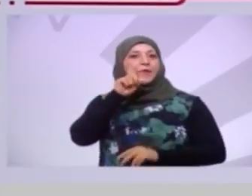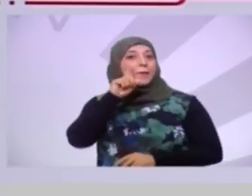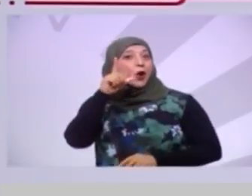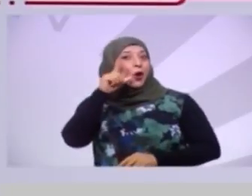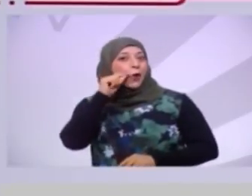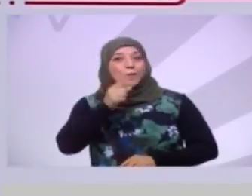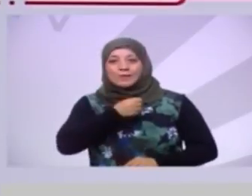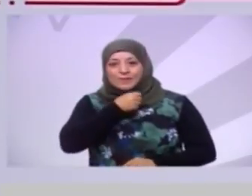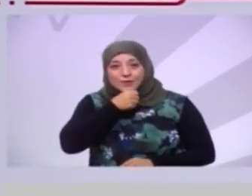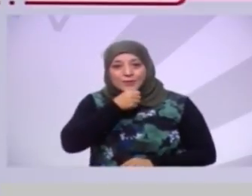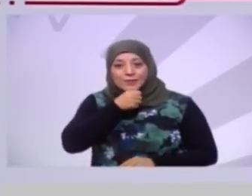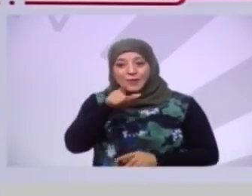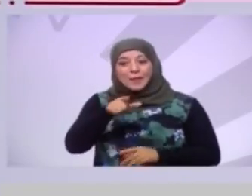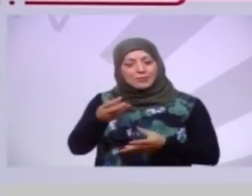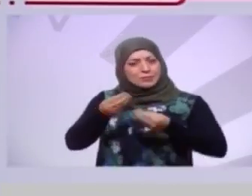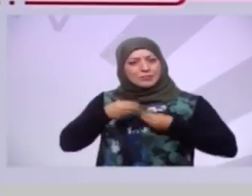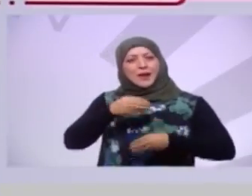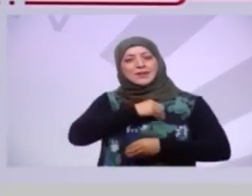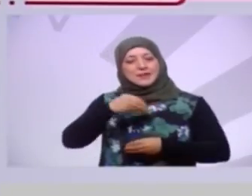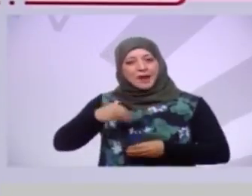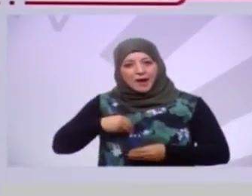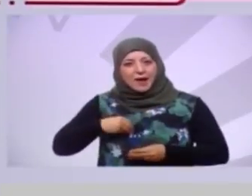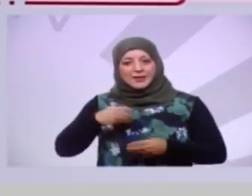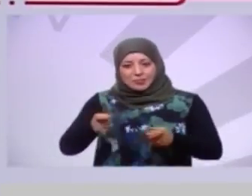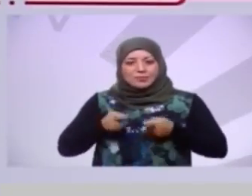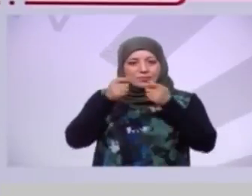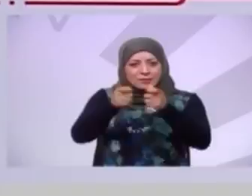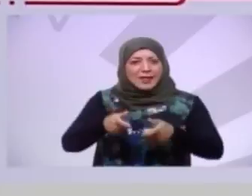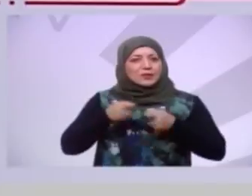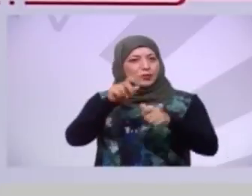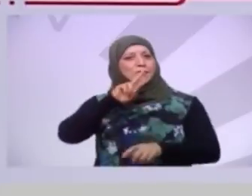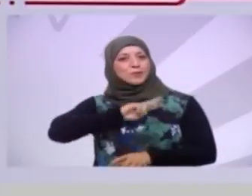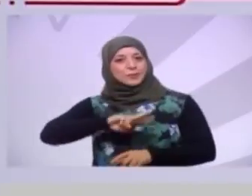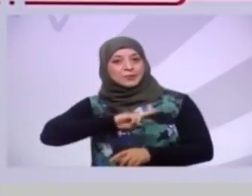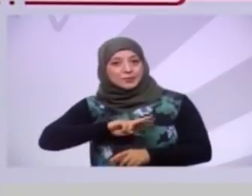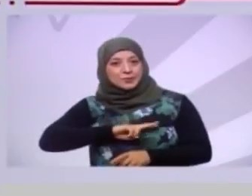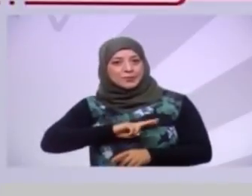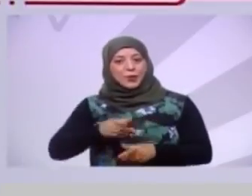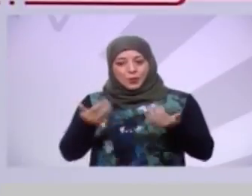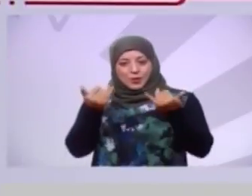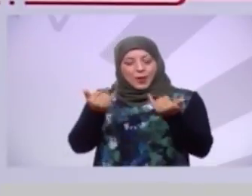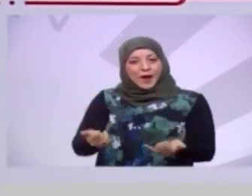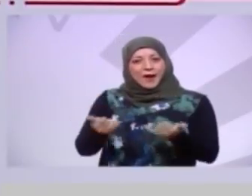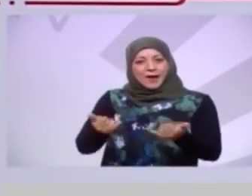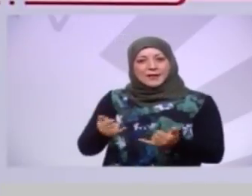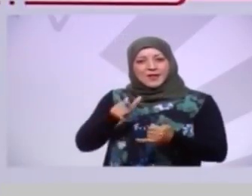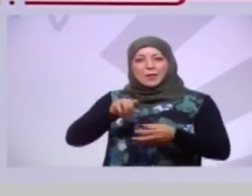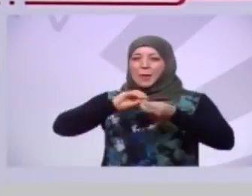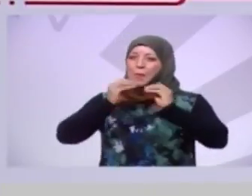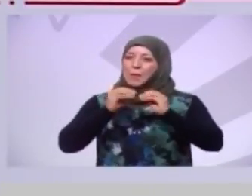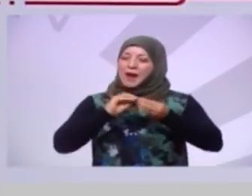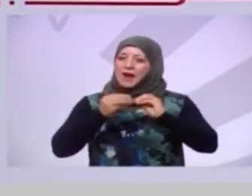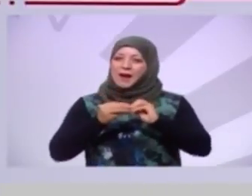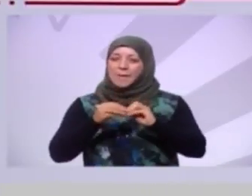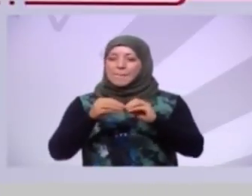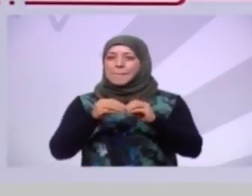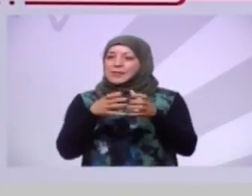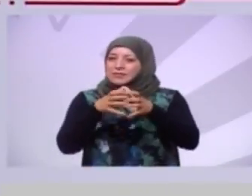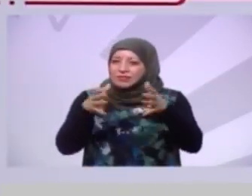اللي صحتهم ليعطوا من جيبه لصندوق التضامن وحاليا عند ظروف سيئه برشا